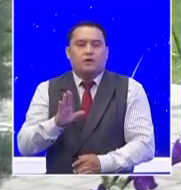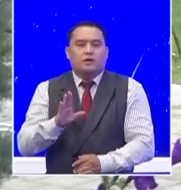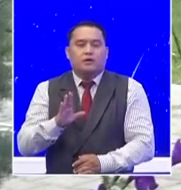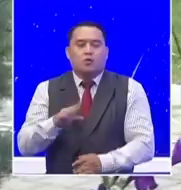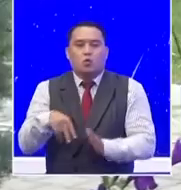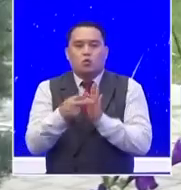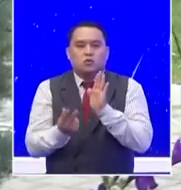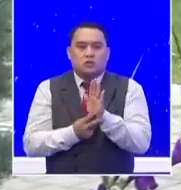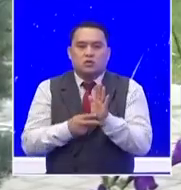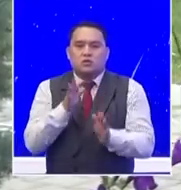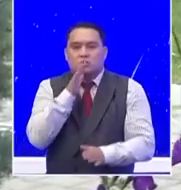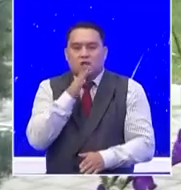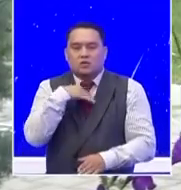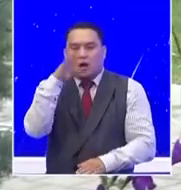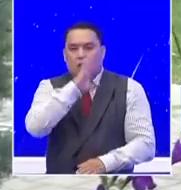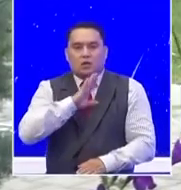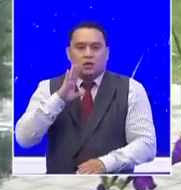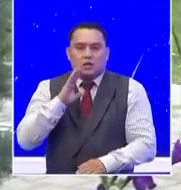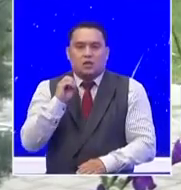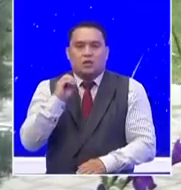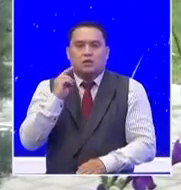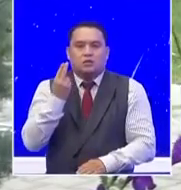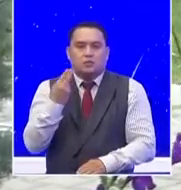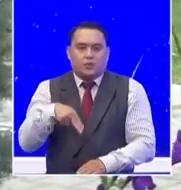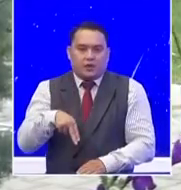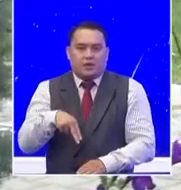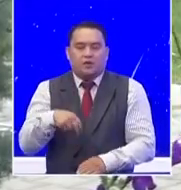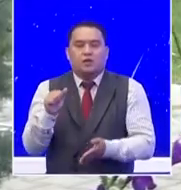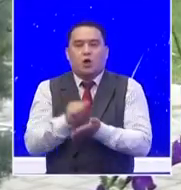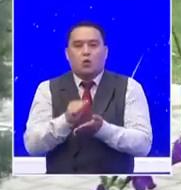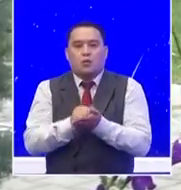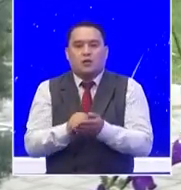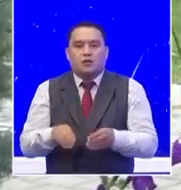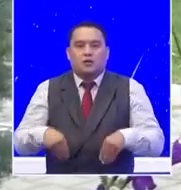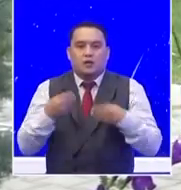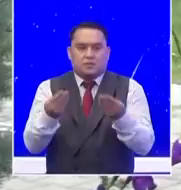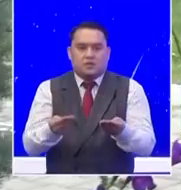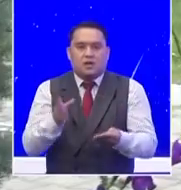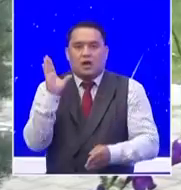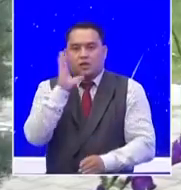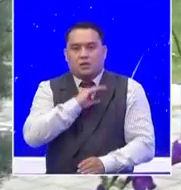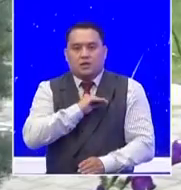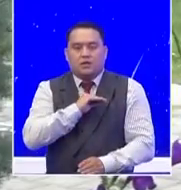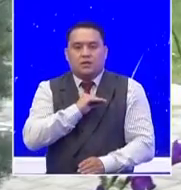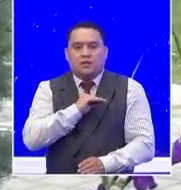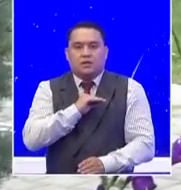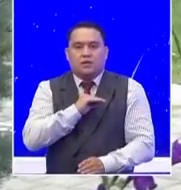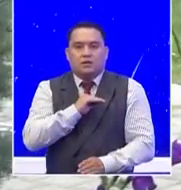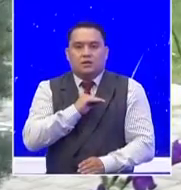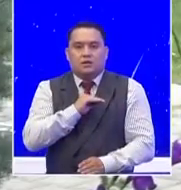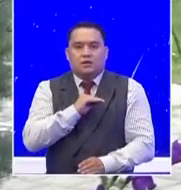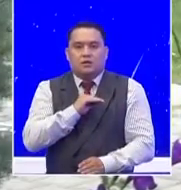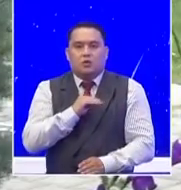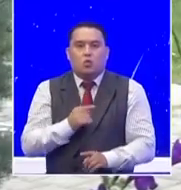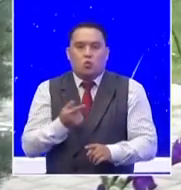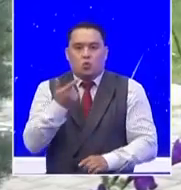толмаған балалардың ата-аналарының ЕЦП арқылы құжаттар тапсырылады. Енді кәмелетке толған